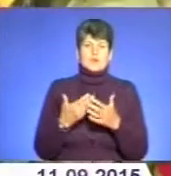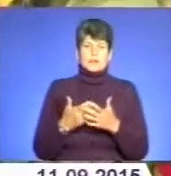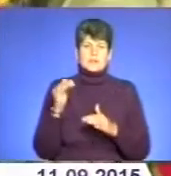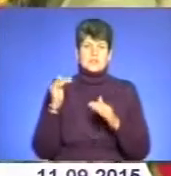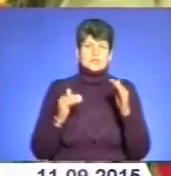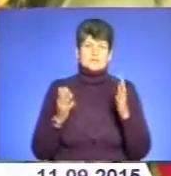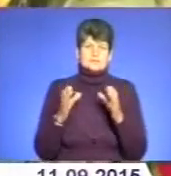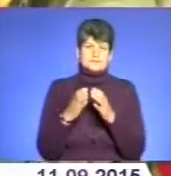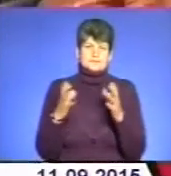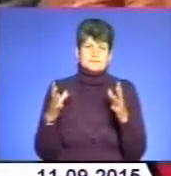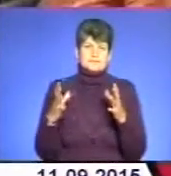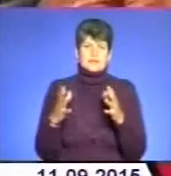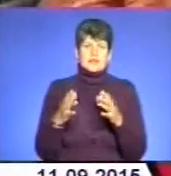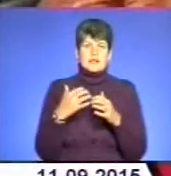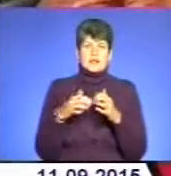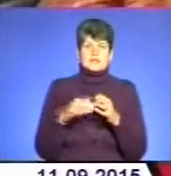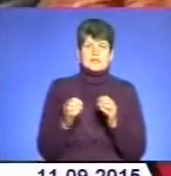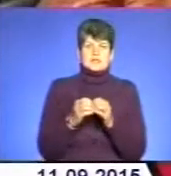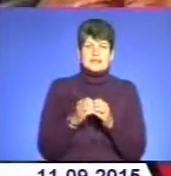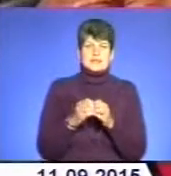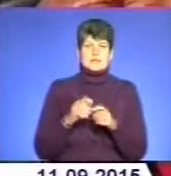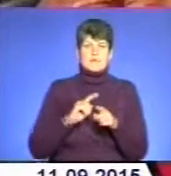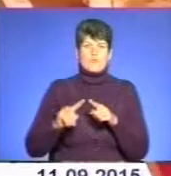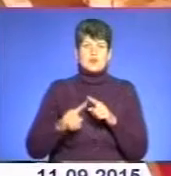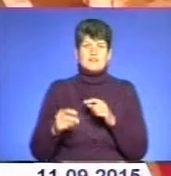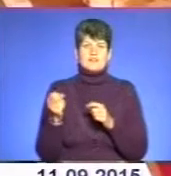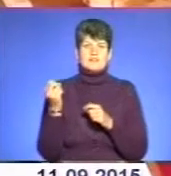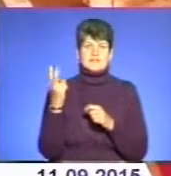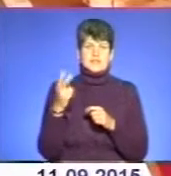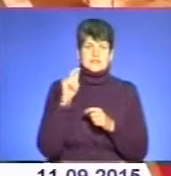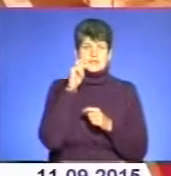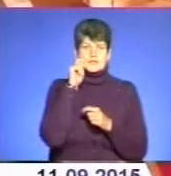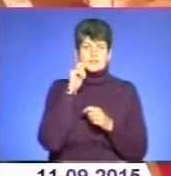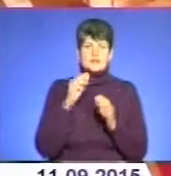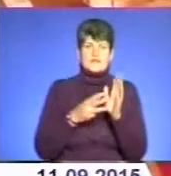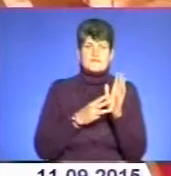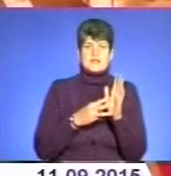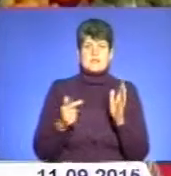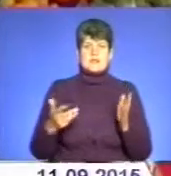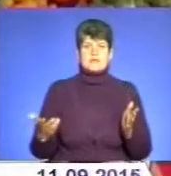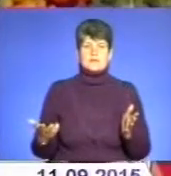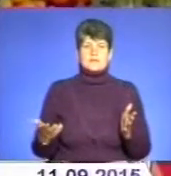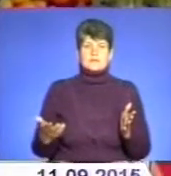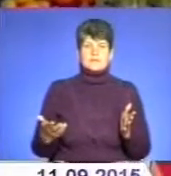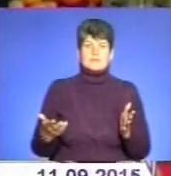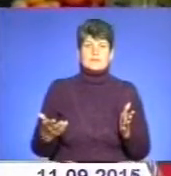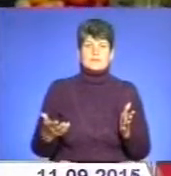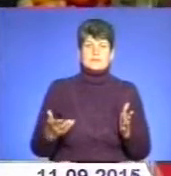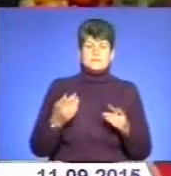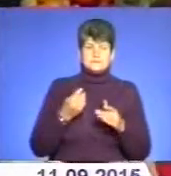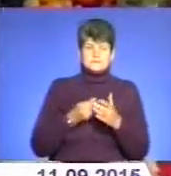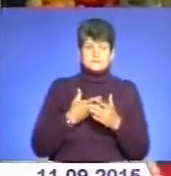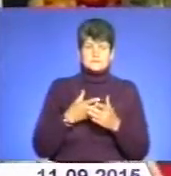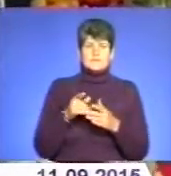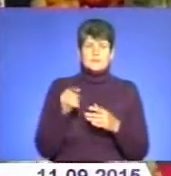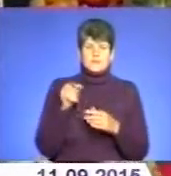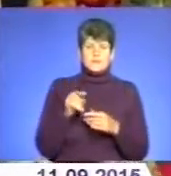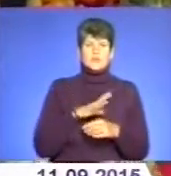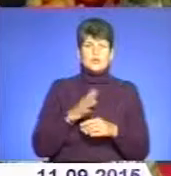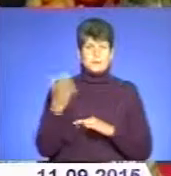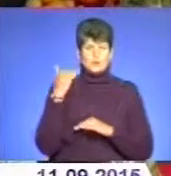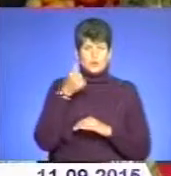менший. Капуста – 10, і морква – 12, і цибуля – 10 гривень, 8 гривень. Тобто таких цін, як були